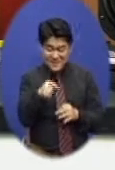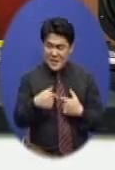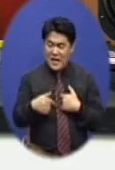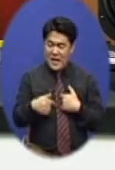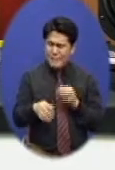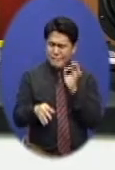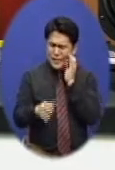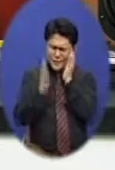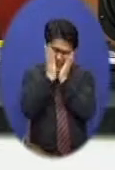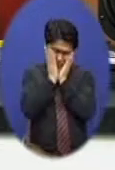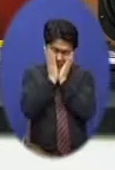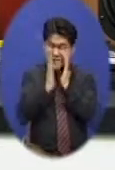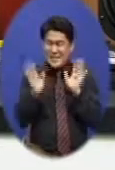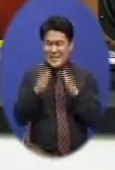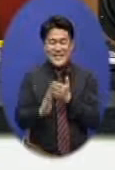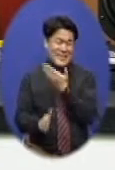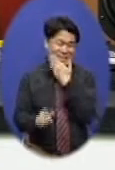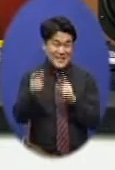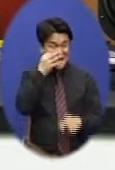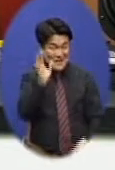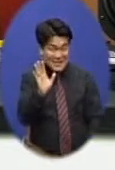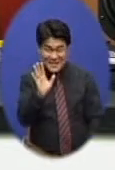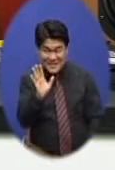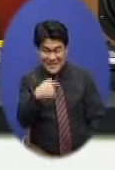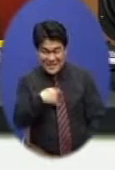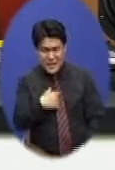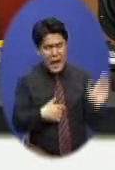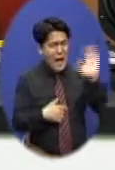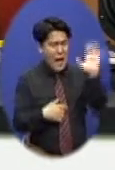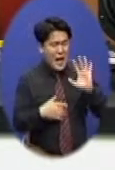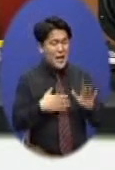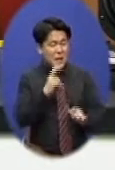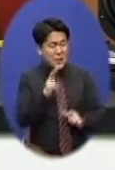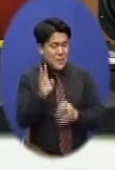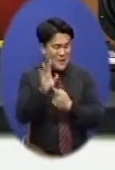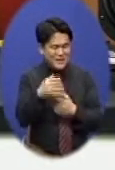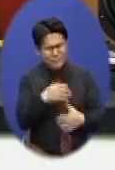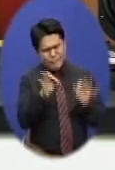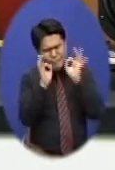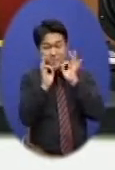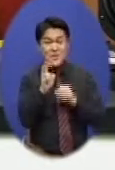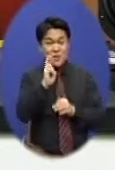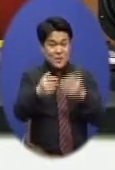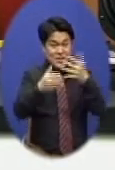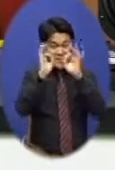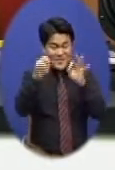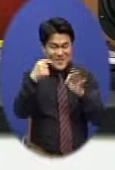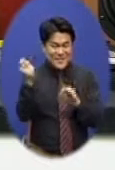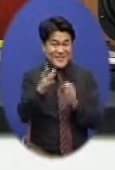왜요? 깜찍한 모습 보이기 싫어요? 아니 좀 부끄럽잖아요 본인 노래는. 자, 원희정 씨 뮤직비디오 보고 저희들은